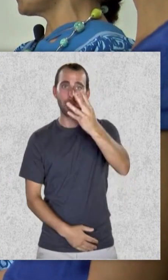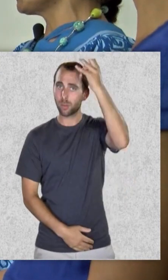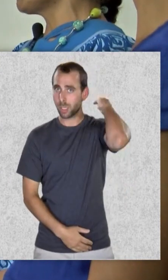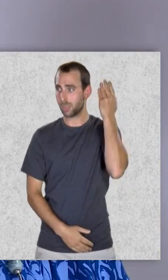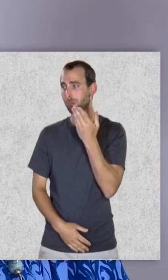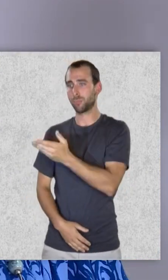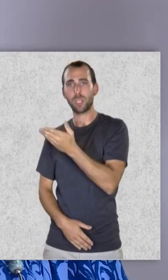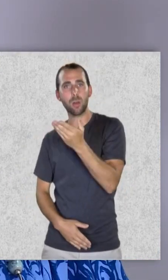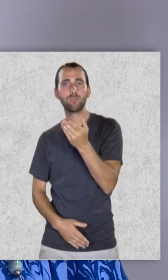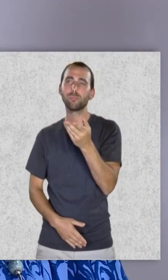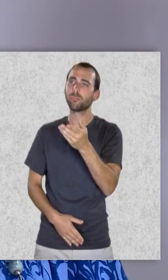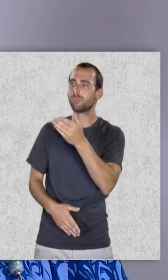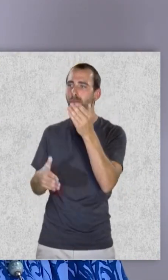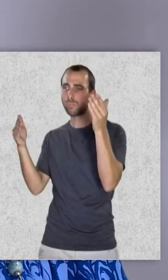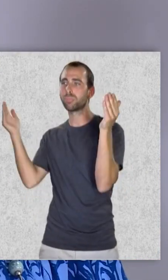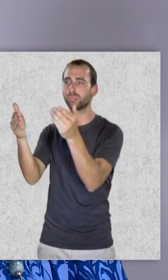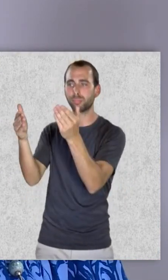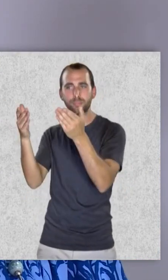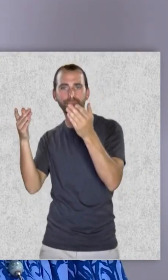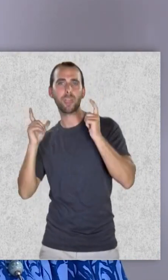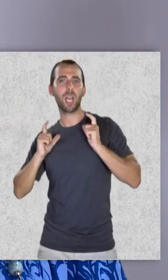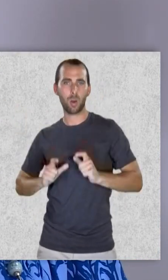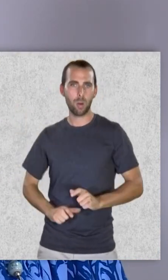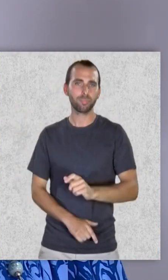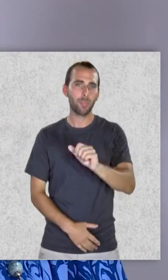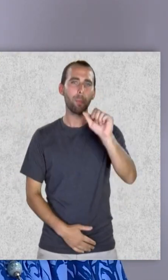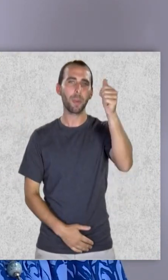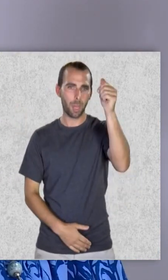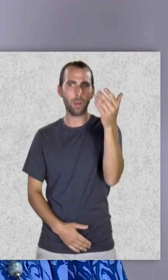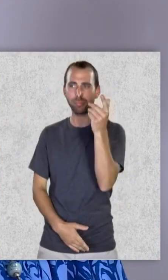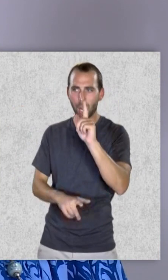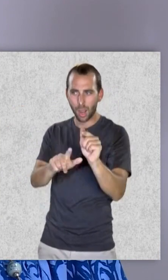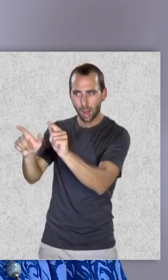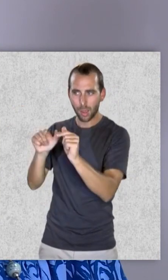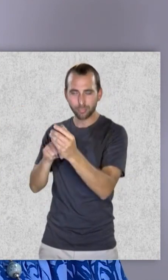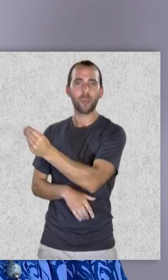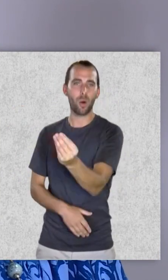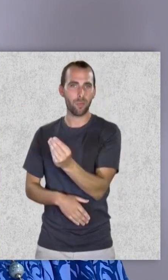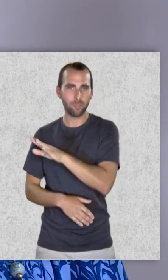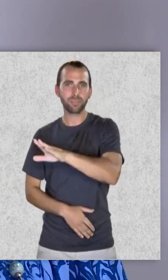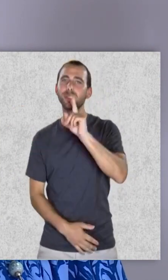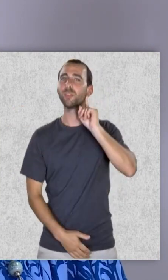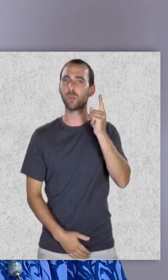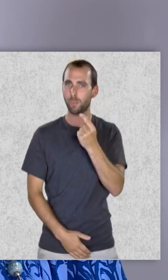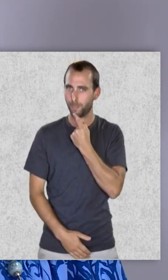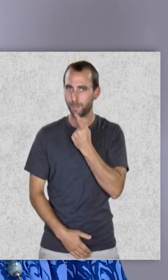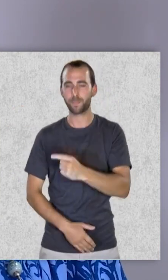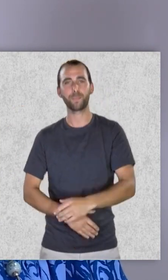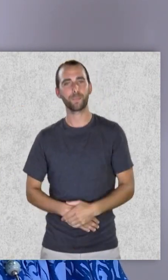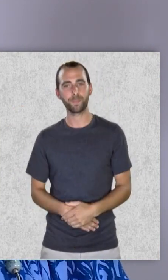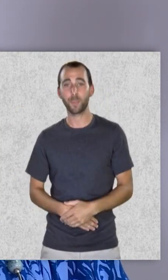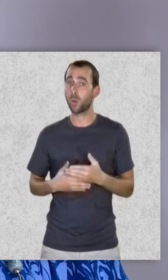s'oriente vers les écoles primaires, là où il y a des enfants qui sont atteints de surdité. Actuellement, on